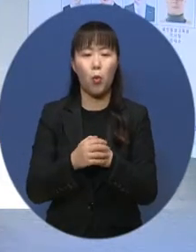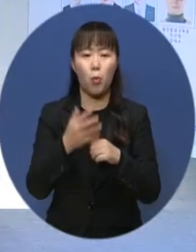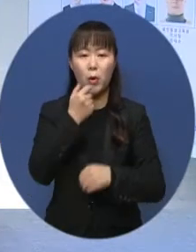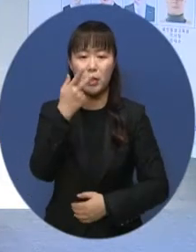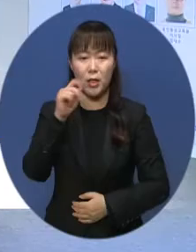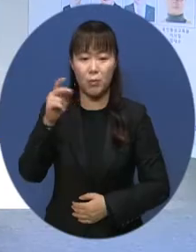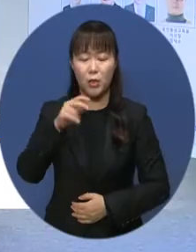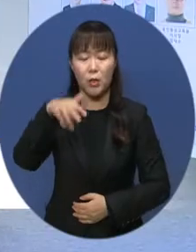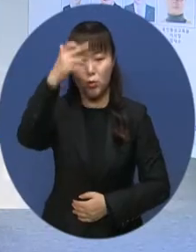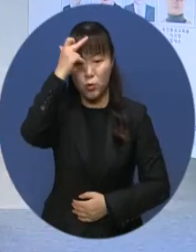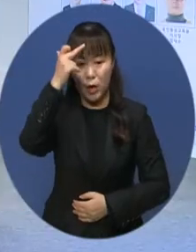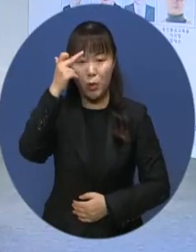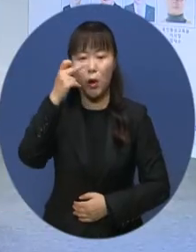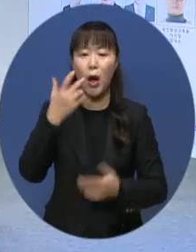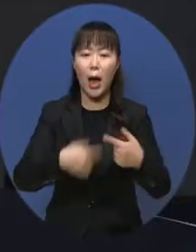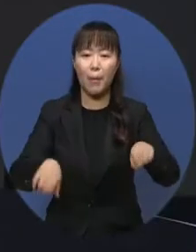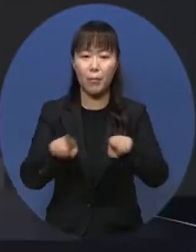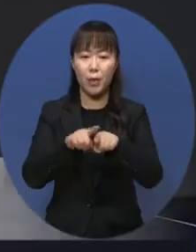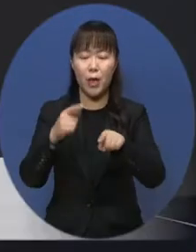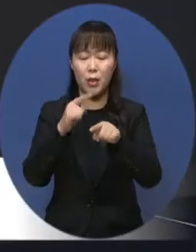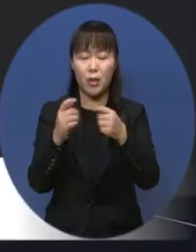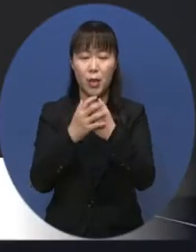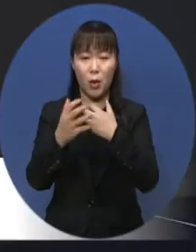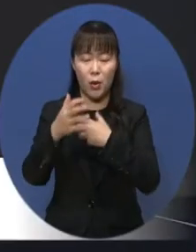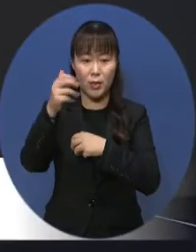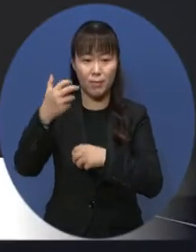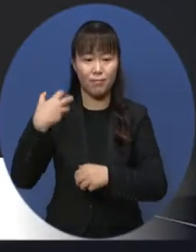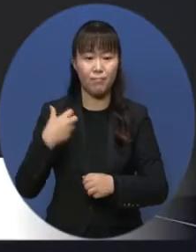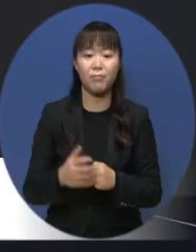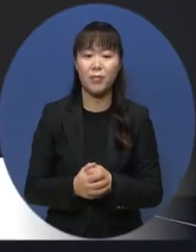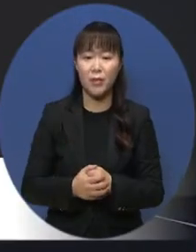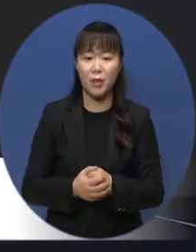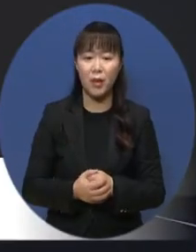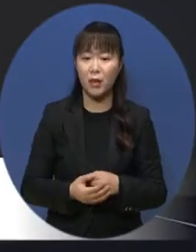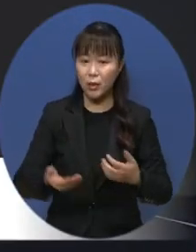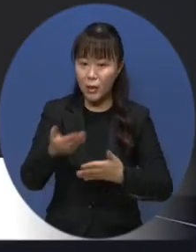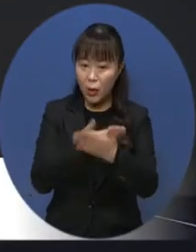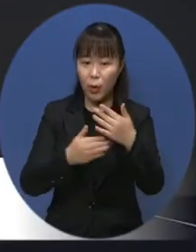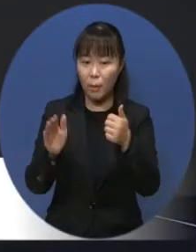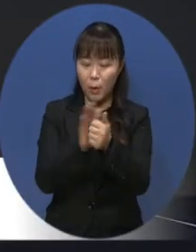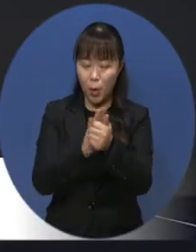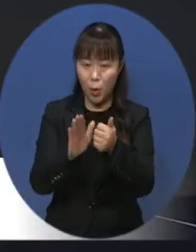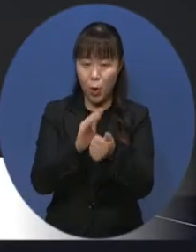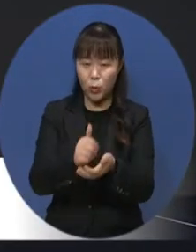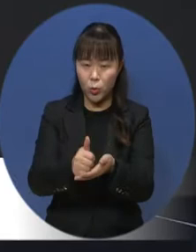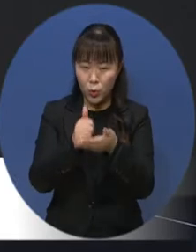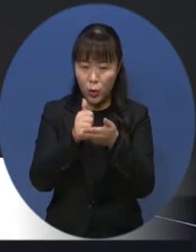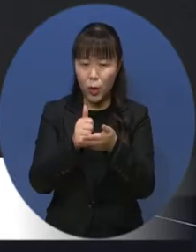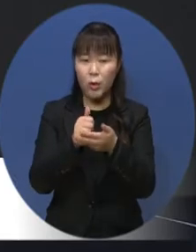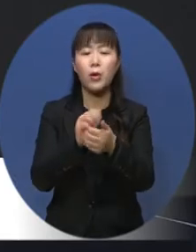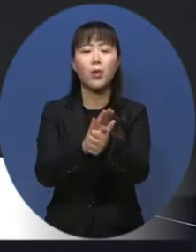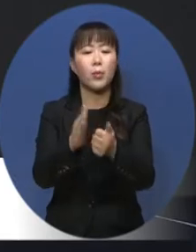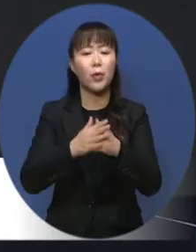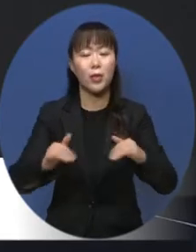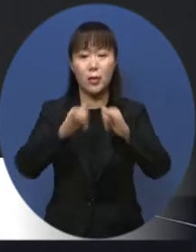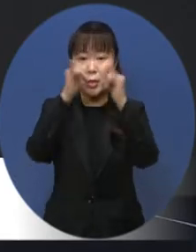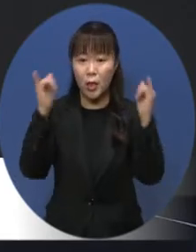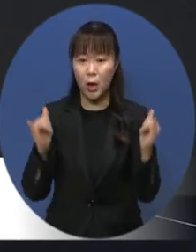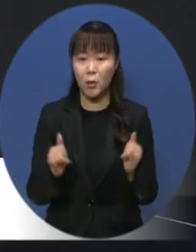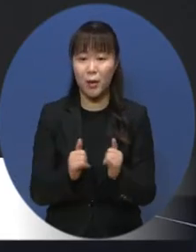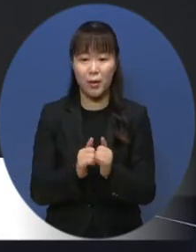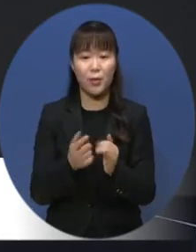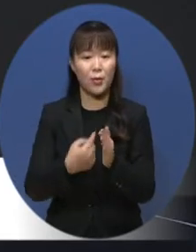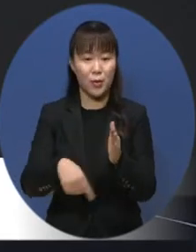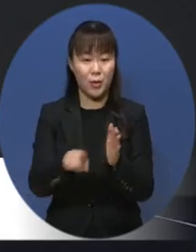배 외전을 맡았습니다 그 남과 데려와 좀 중 과 협동 우 사회를 영양의